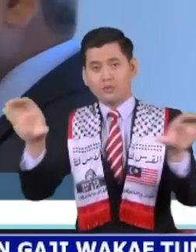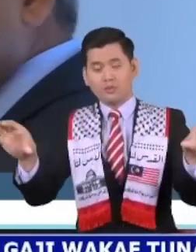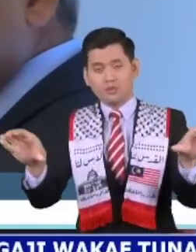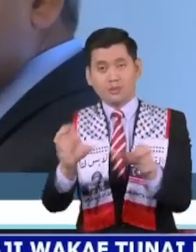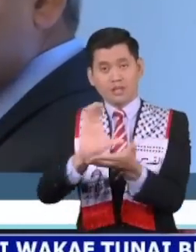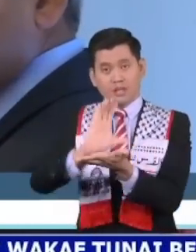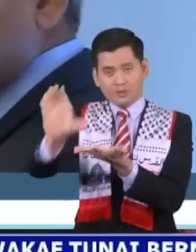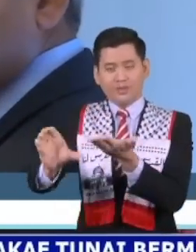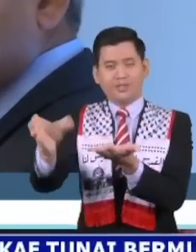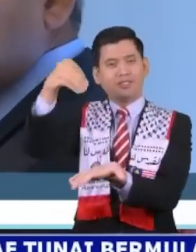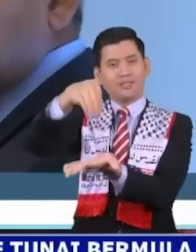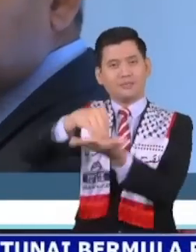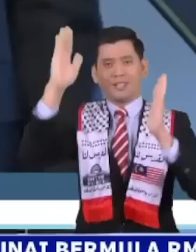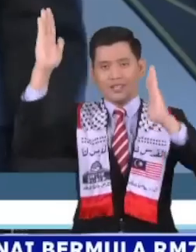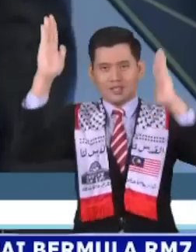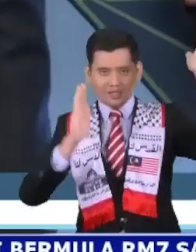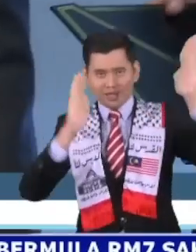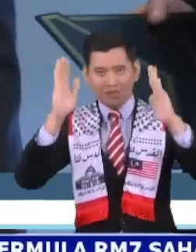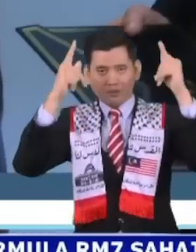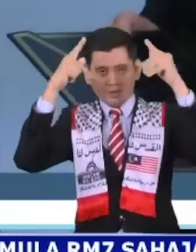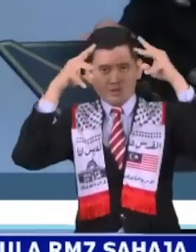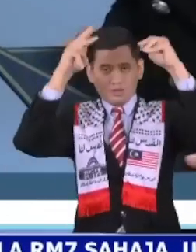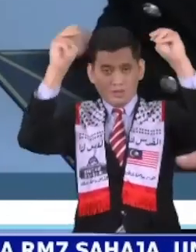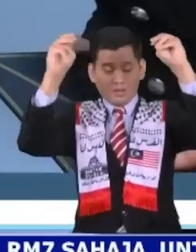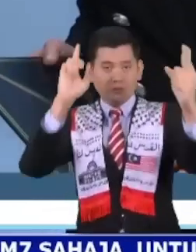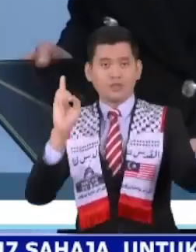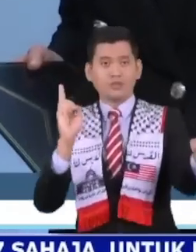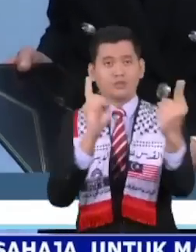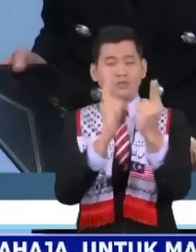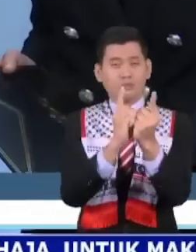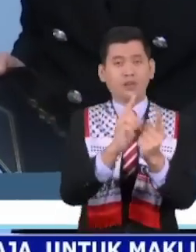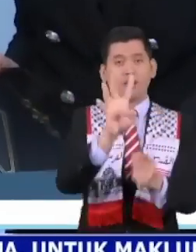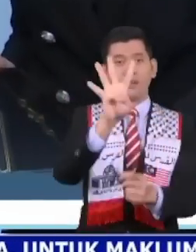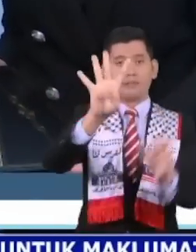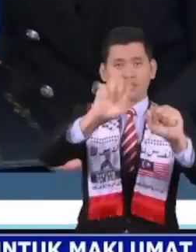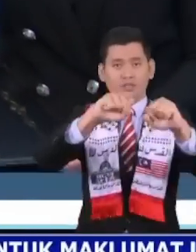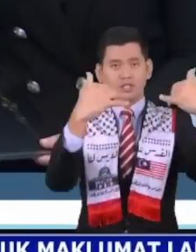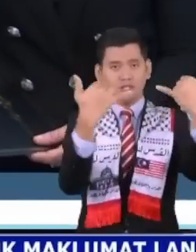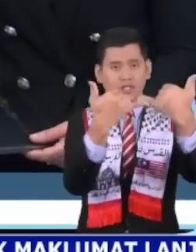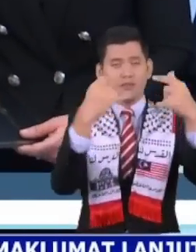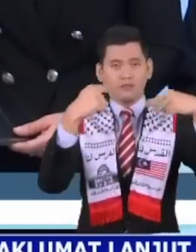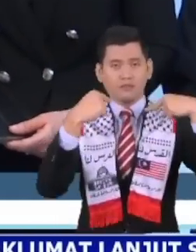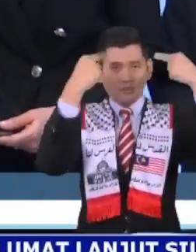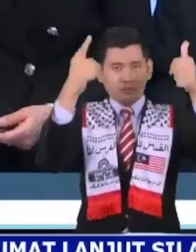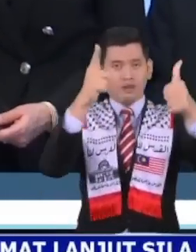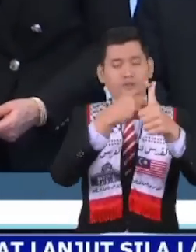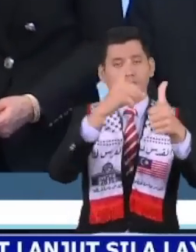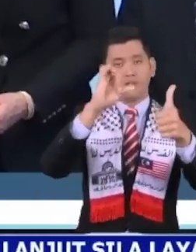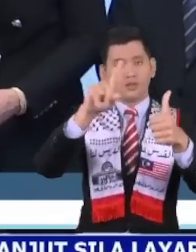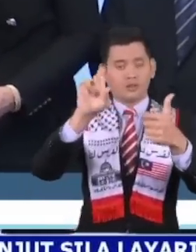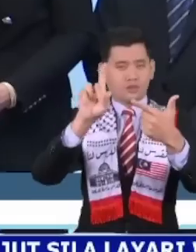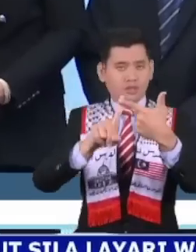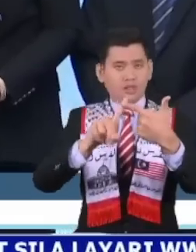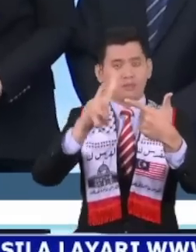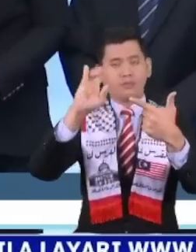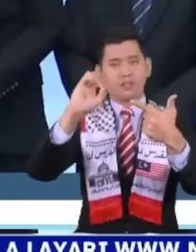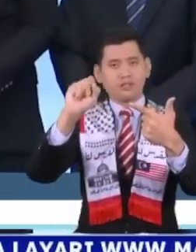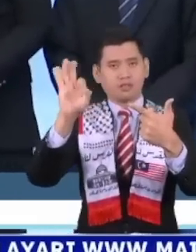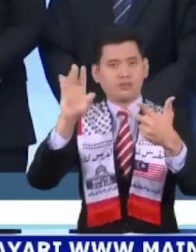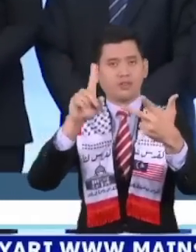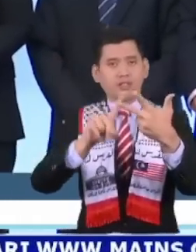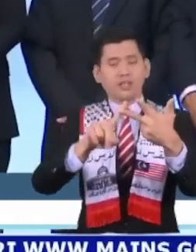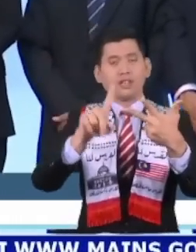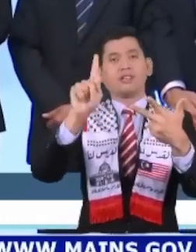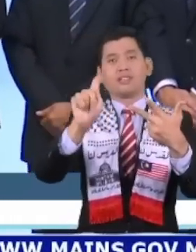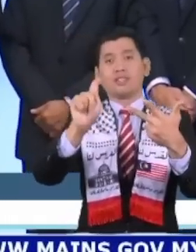Perdana Menteri bertemu dengan empat syarikat teknologi terkemuka iaitu Google, Enovix, Microsoft dan TikTok. Hari